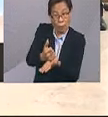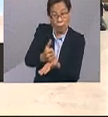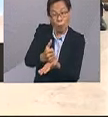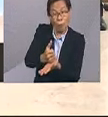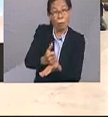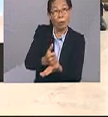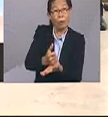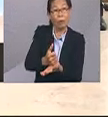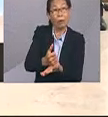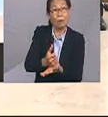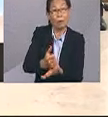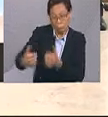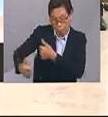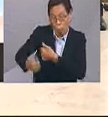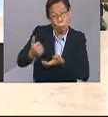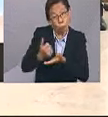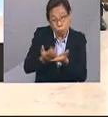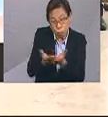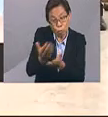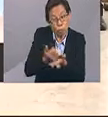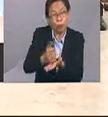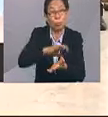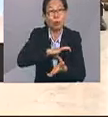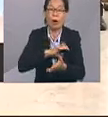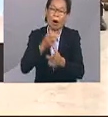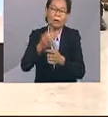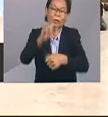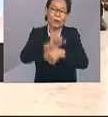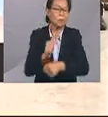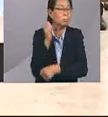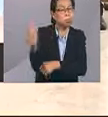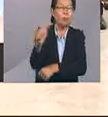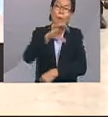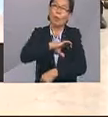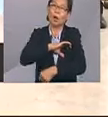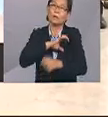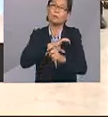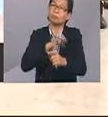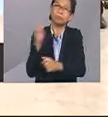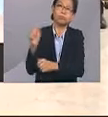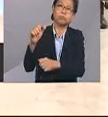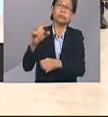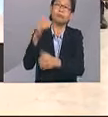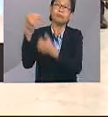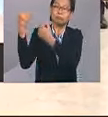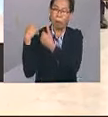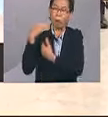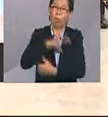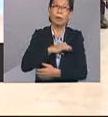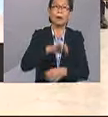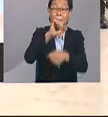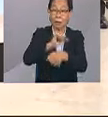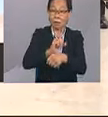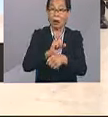di sekatan jalan raya atau penugasan itu diserahkan kepada polis sepenuhnya? Bagaimana pula tahap